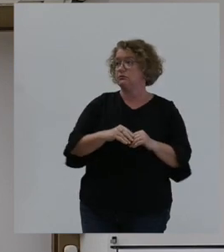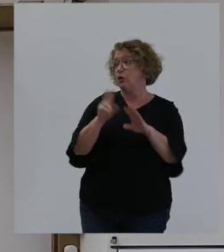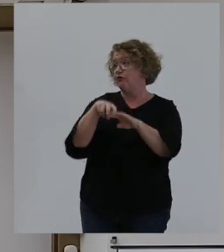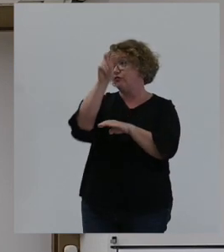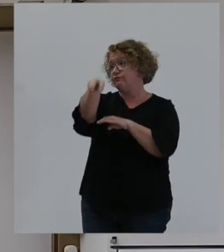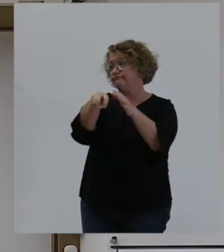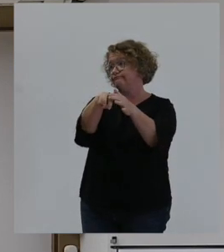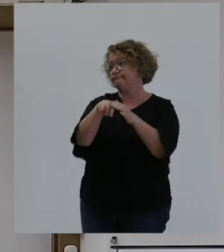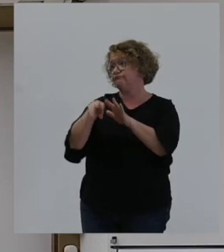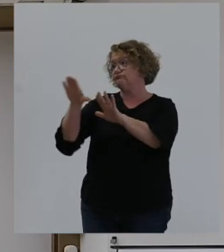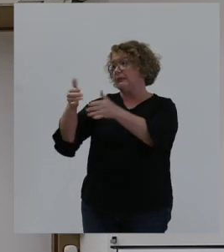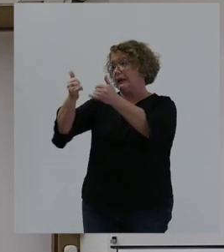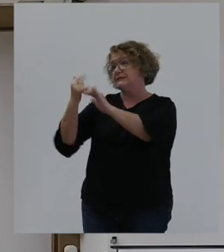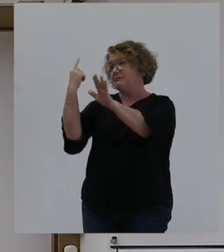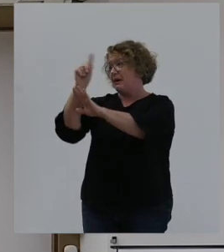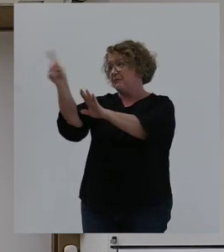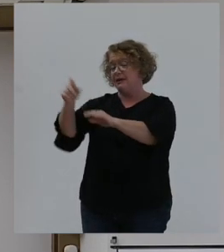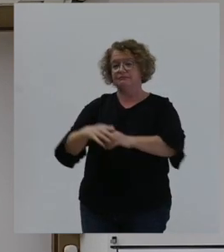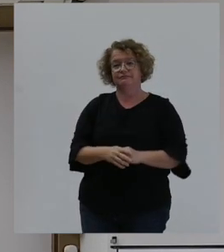l'avance, voilà. Mais restez avec nous.